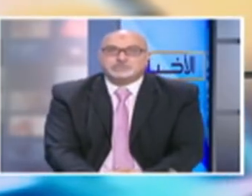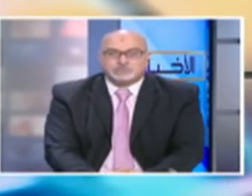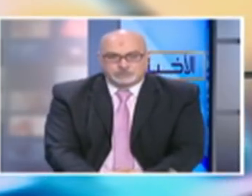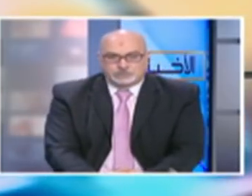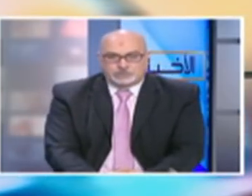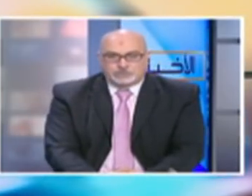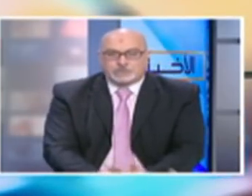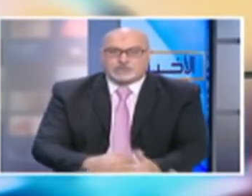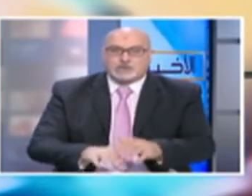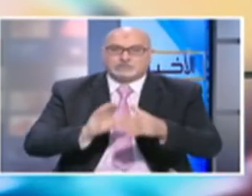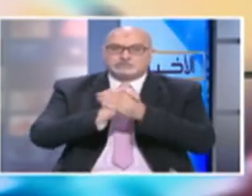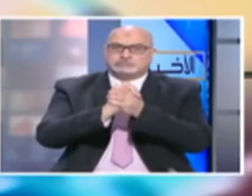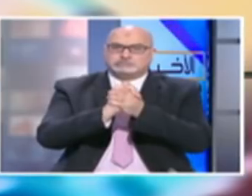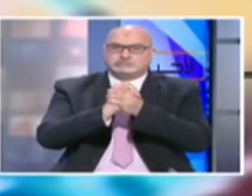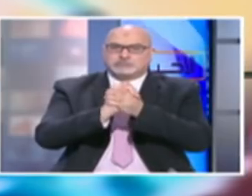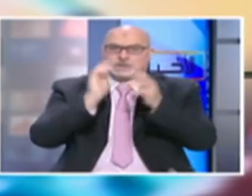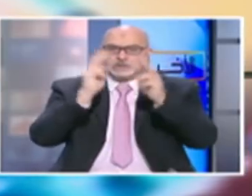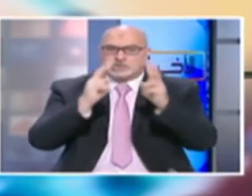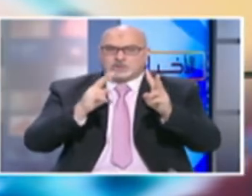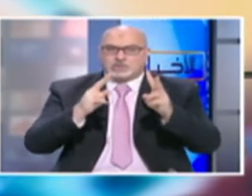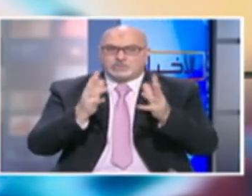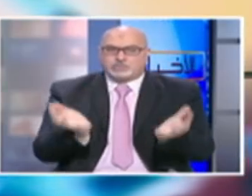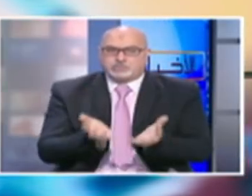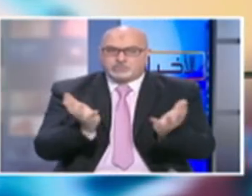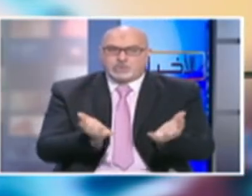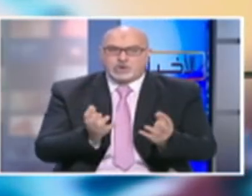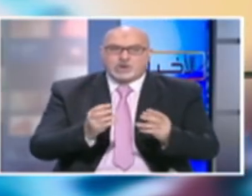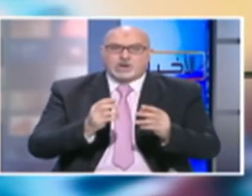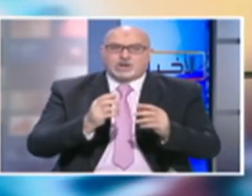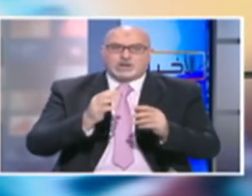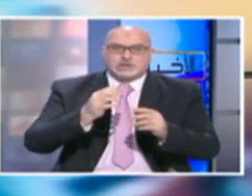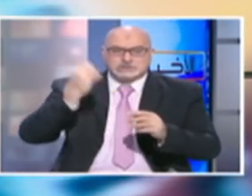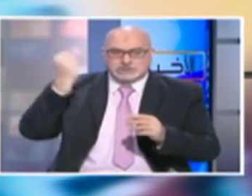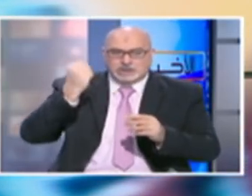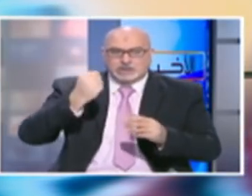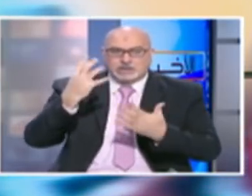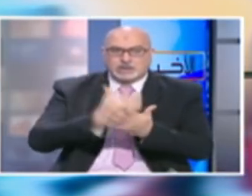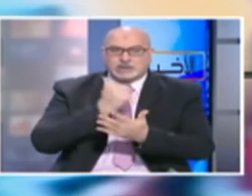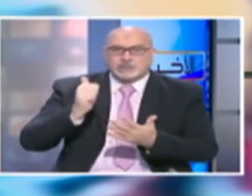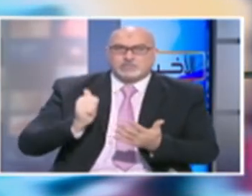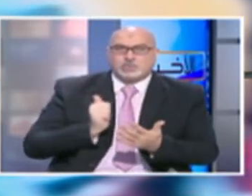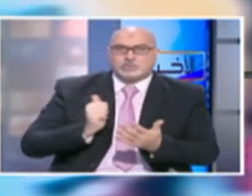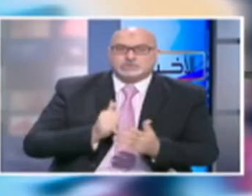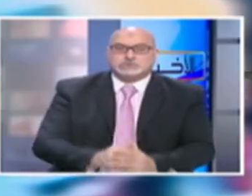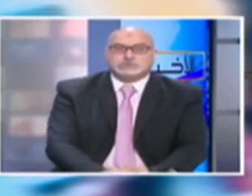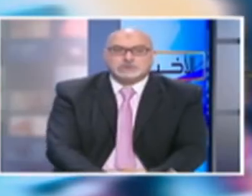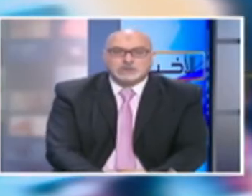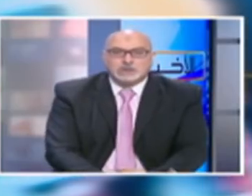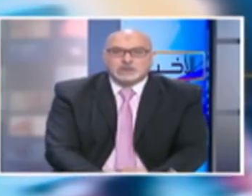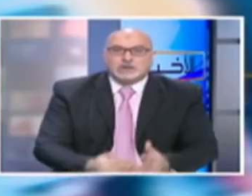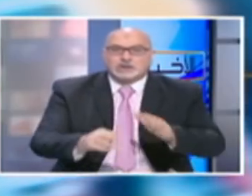وسط تضامن دولي واسع لدعم حق الشعب الصحراوي في تقرير مصيره، احتضنت أمس